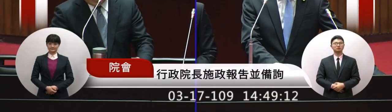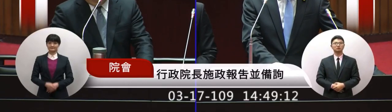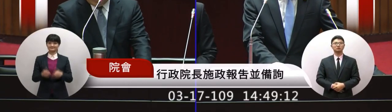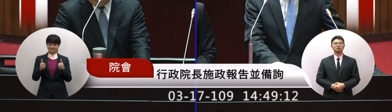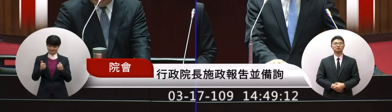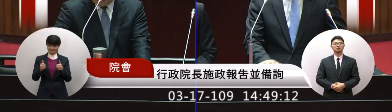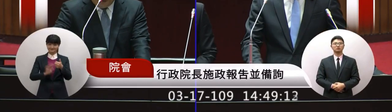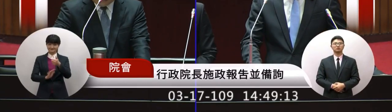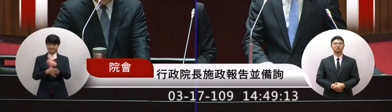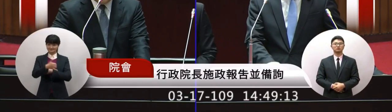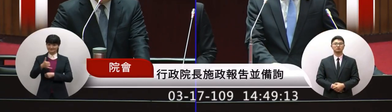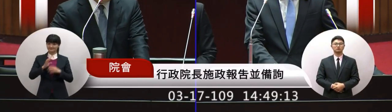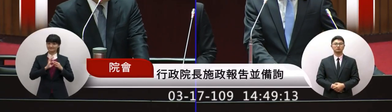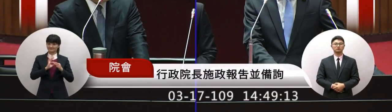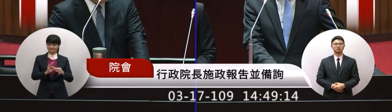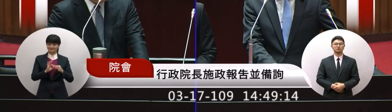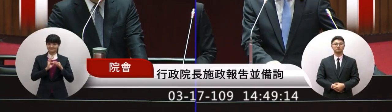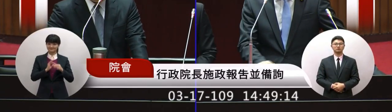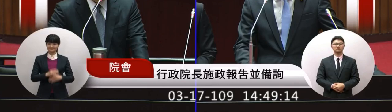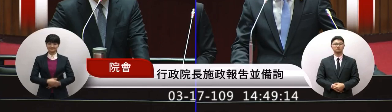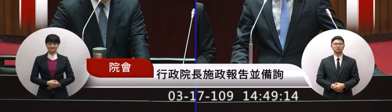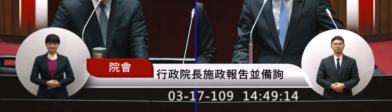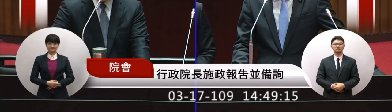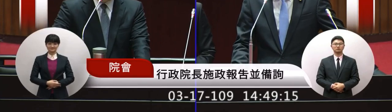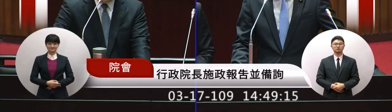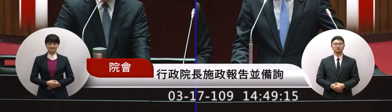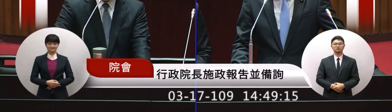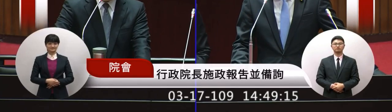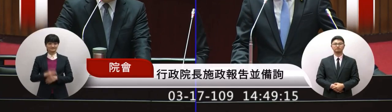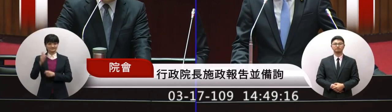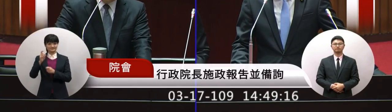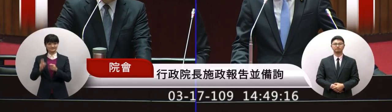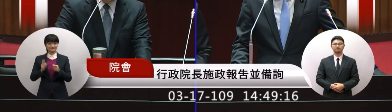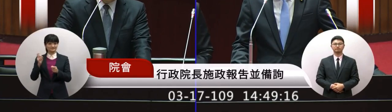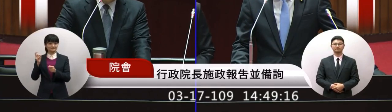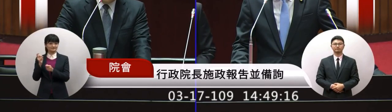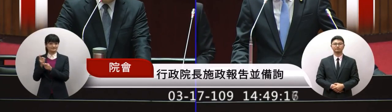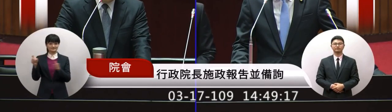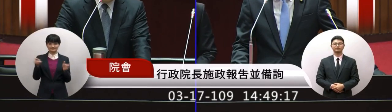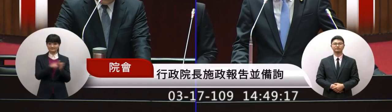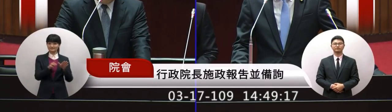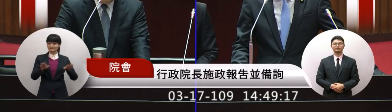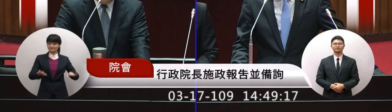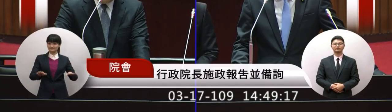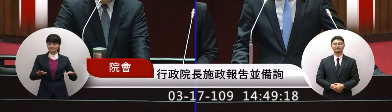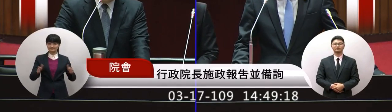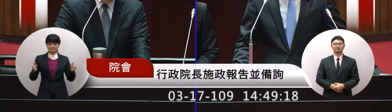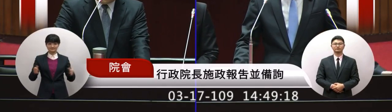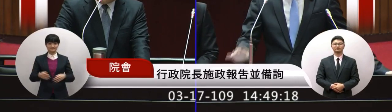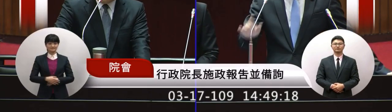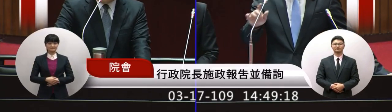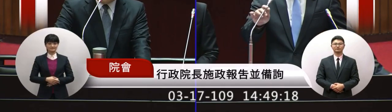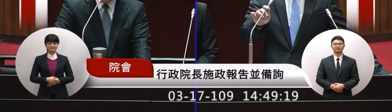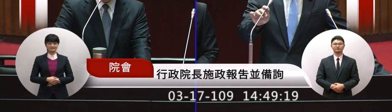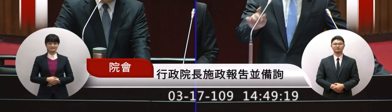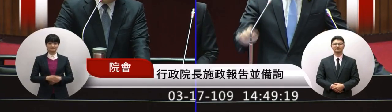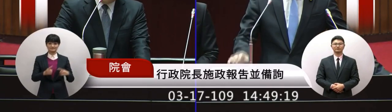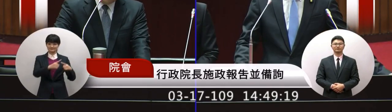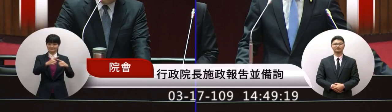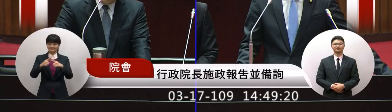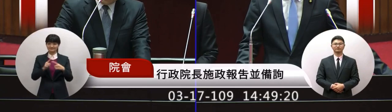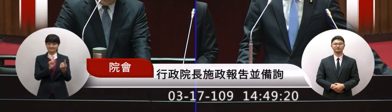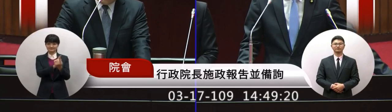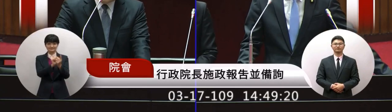谢谢委员的关心。经过了10年，估计尝遍了人间冷